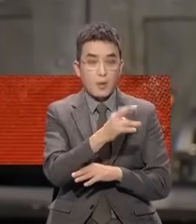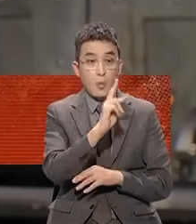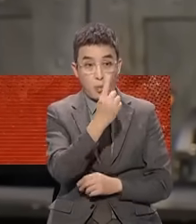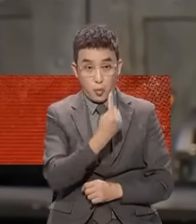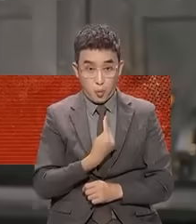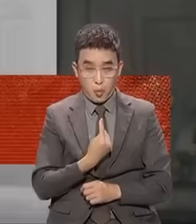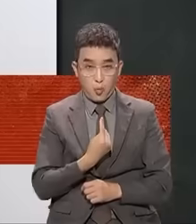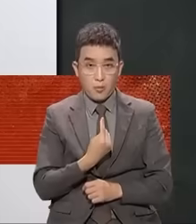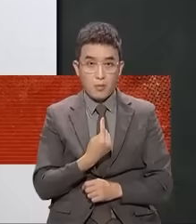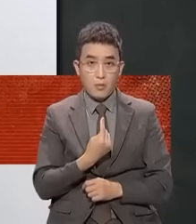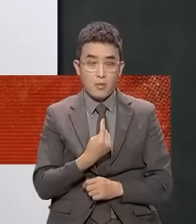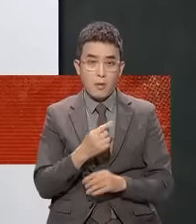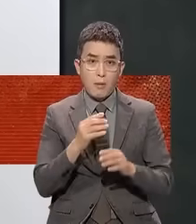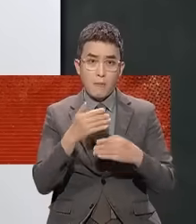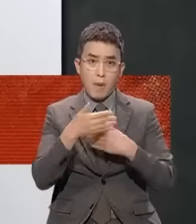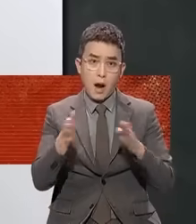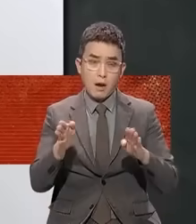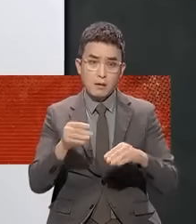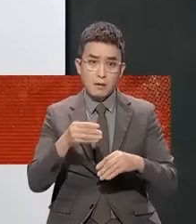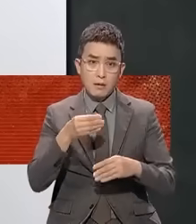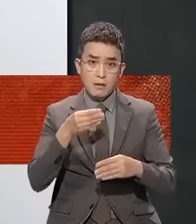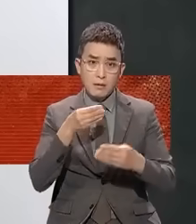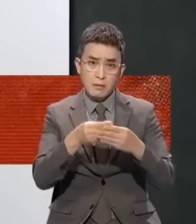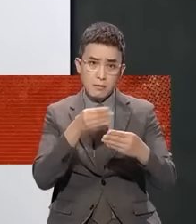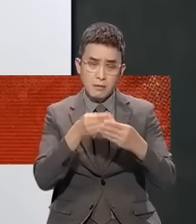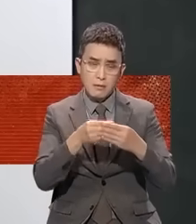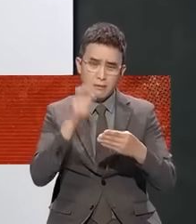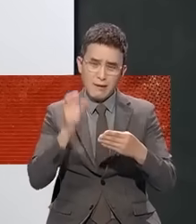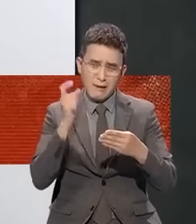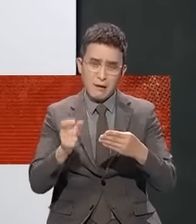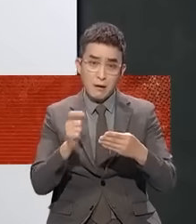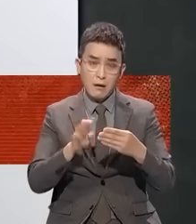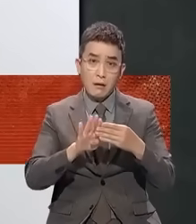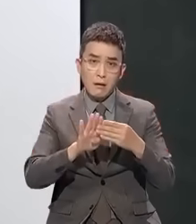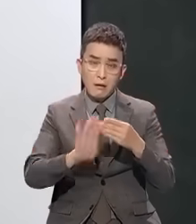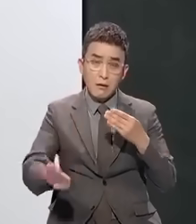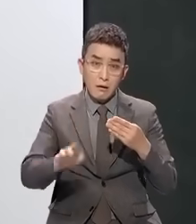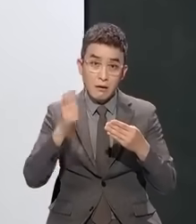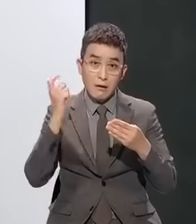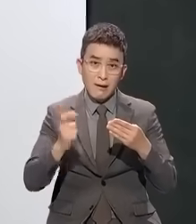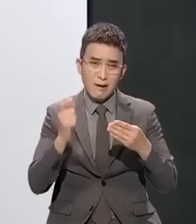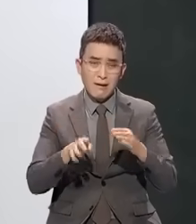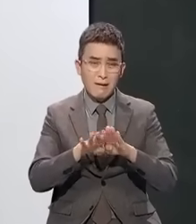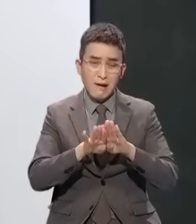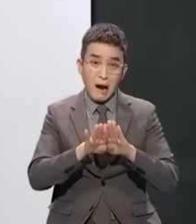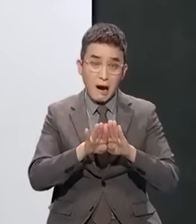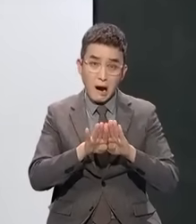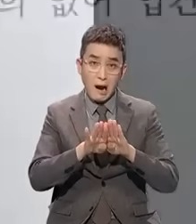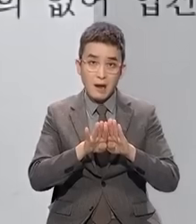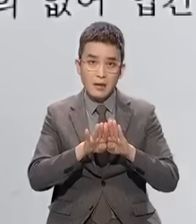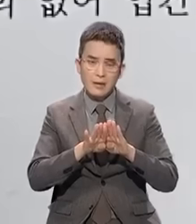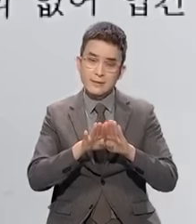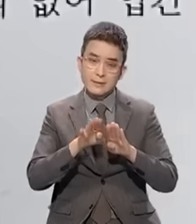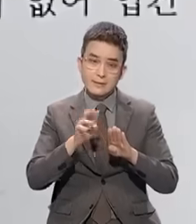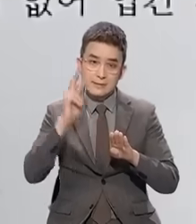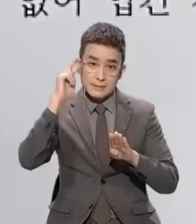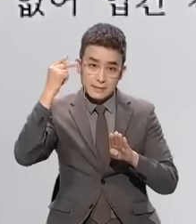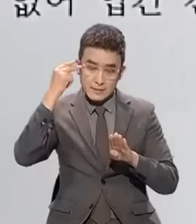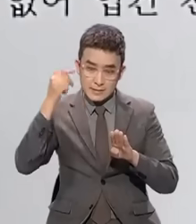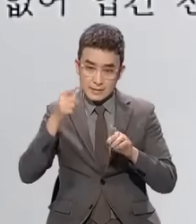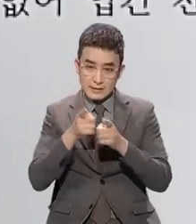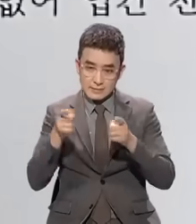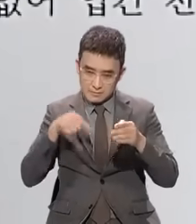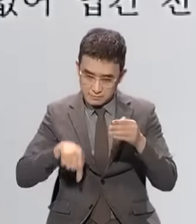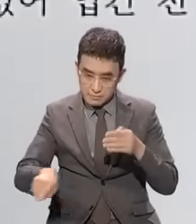자기 방문을 열어보니까 안 열리니까 이 아마 프론트에 얘기를 했고요. 프론트에서 마스터키를